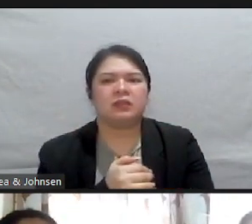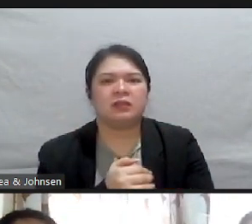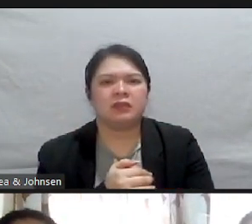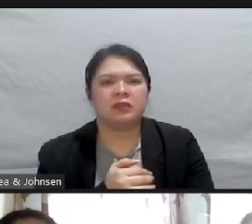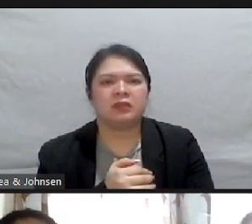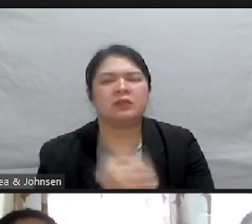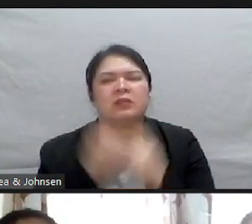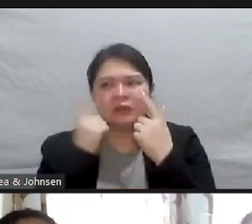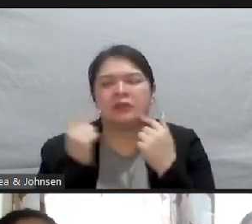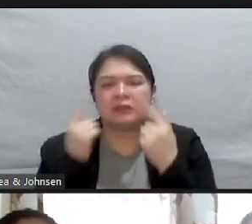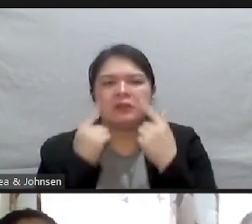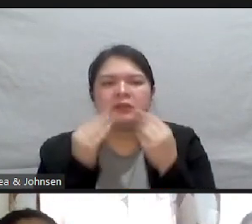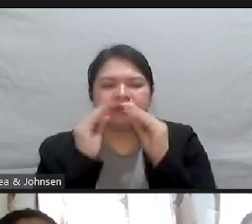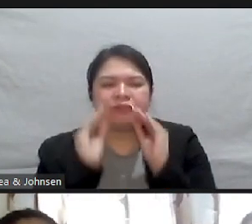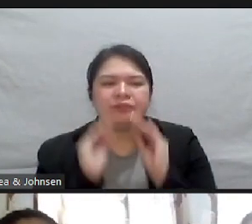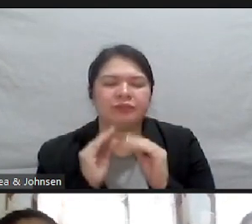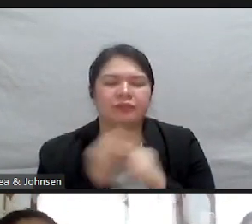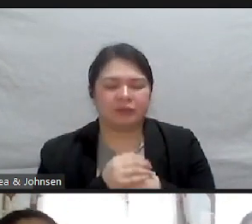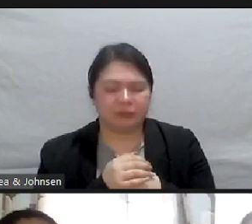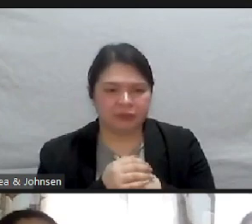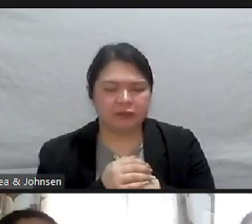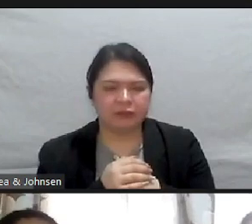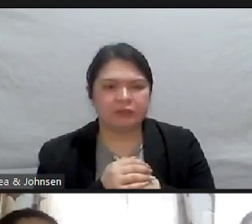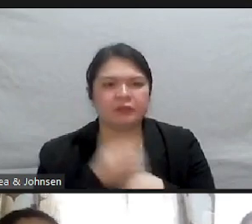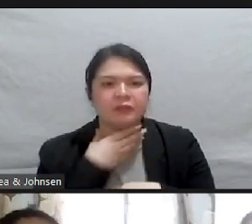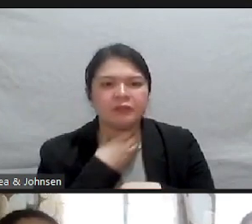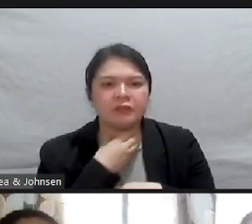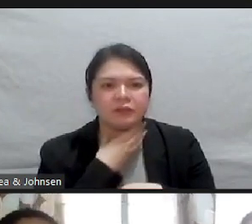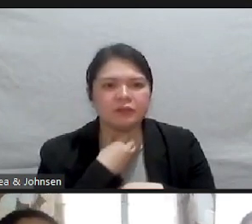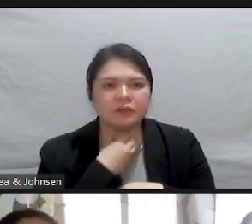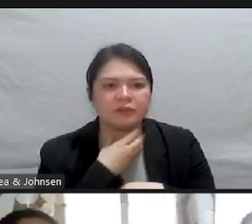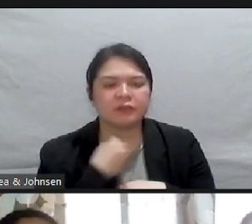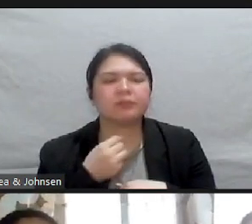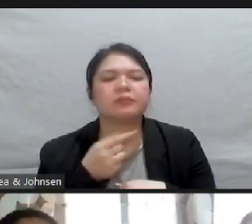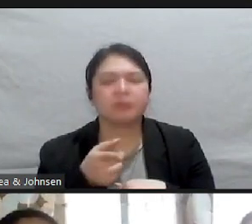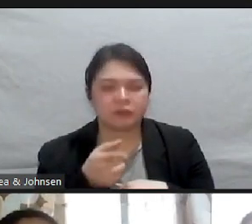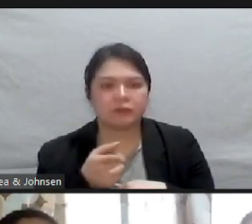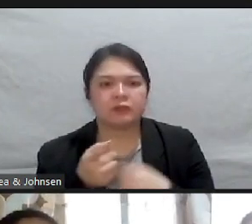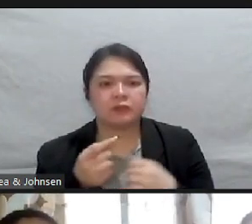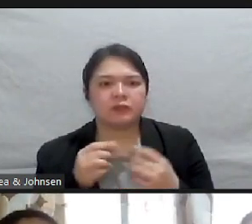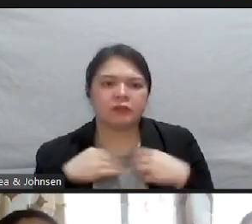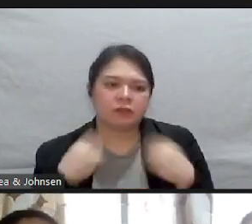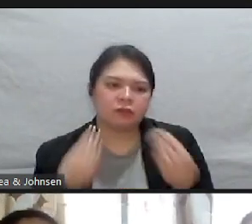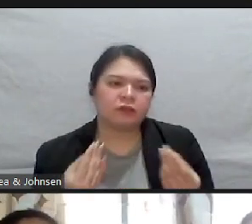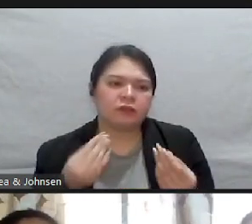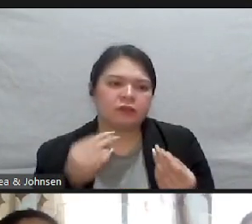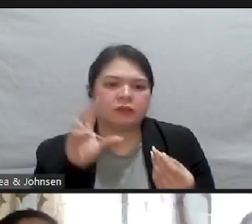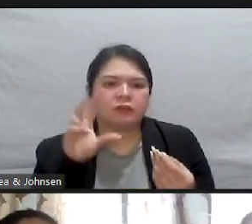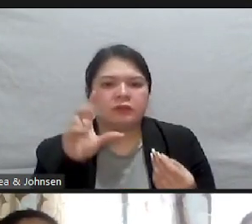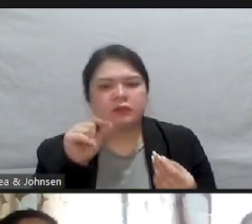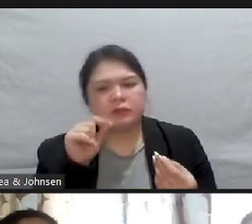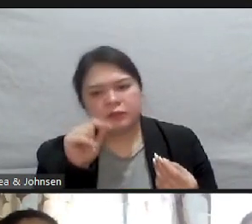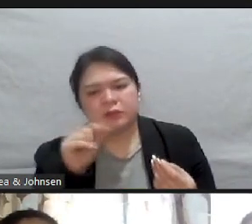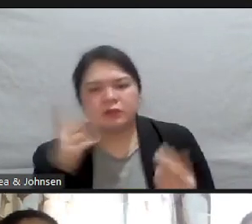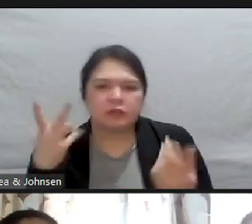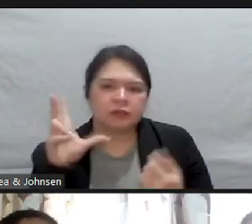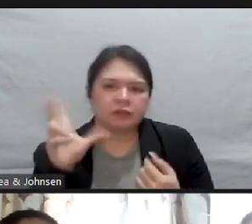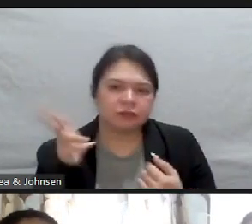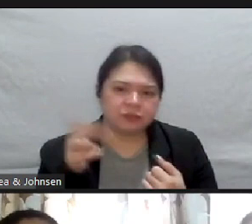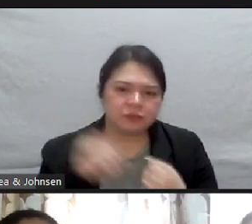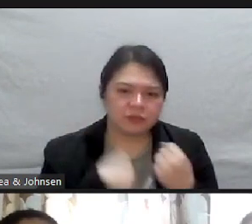Nakakaiyak po talaga. So, pero ano po itong mga ito, doable, maybe give us 20 years, 30 years. Pwede naman